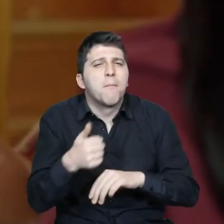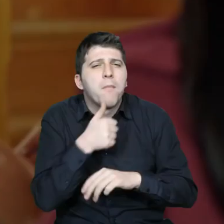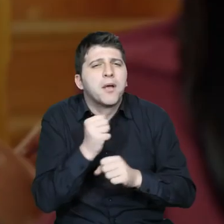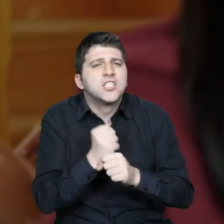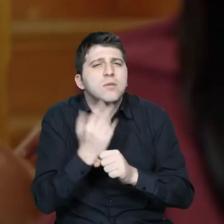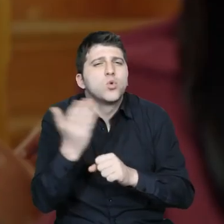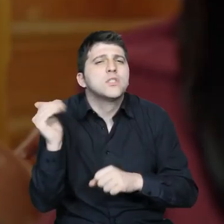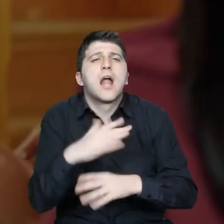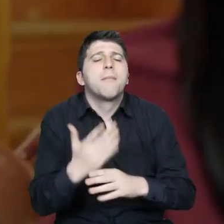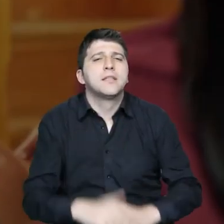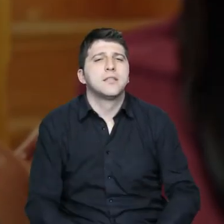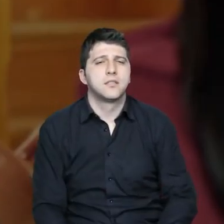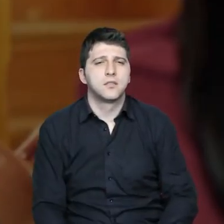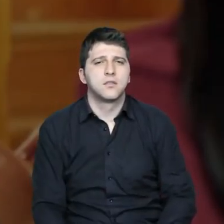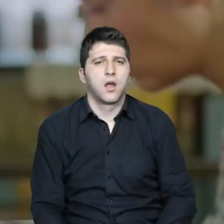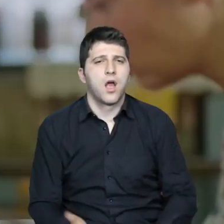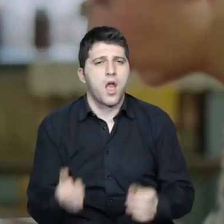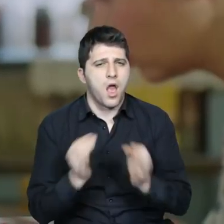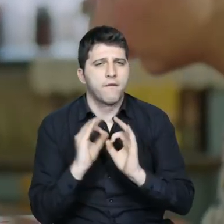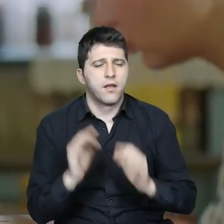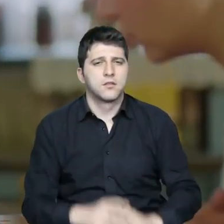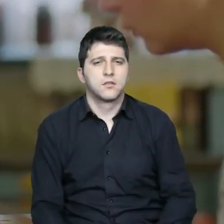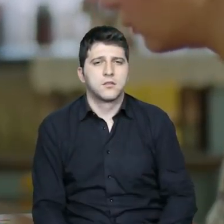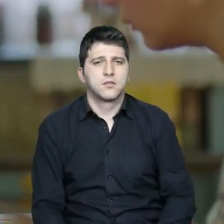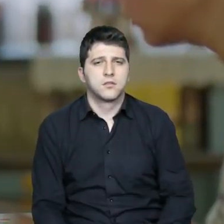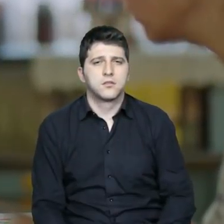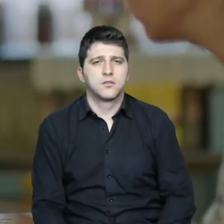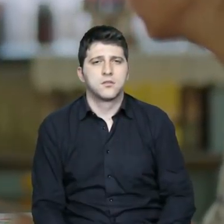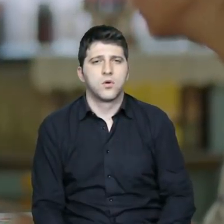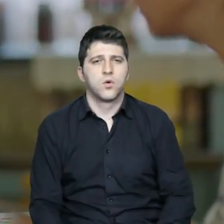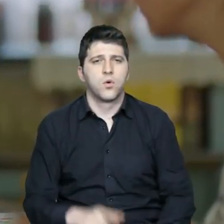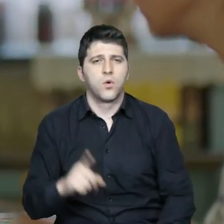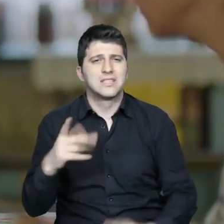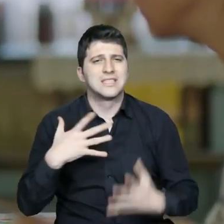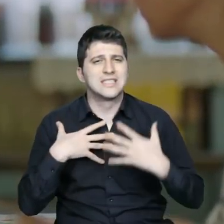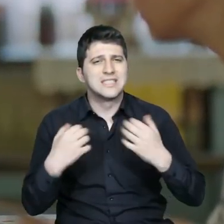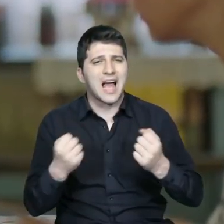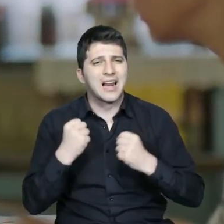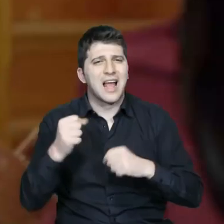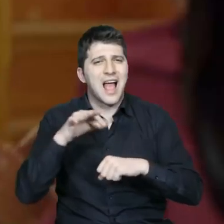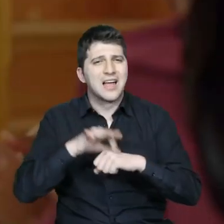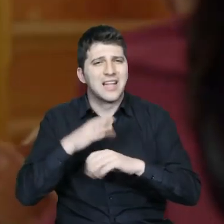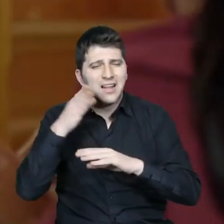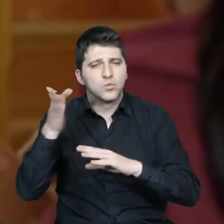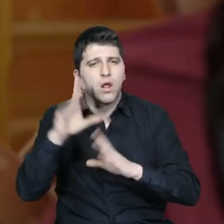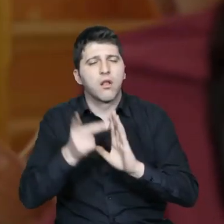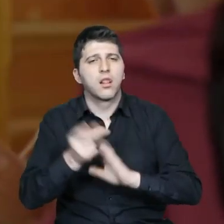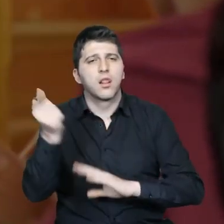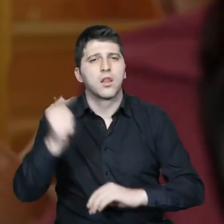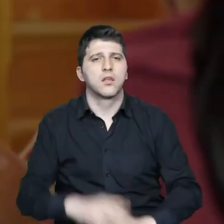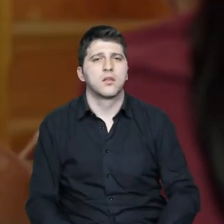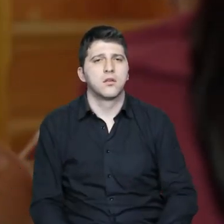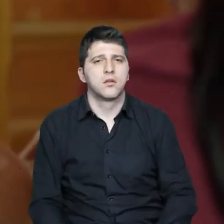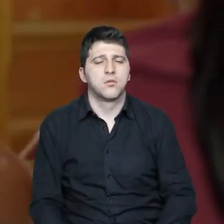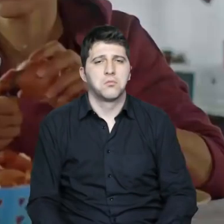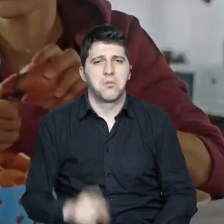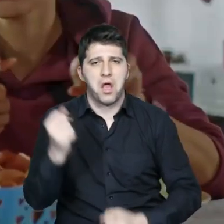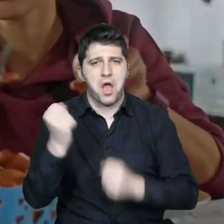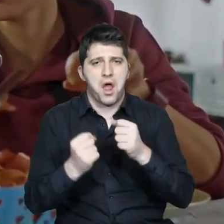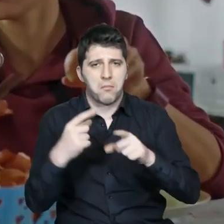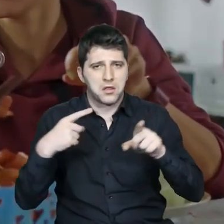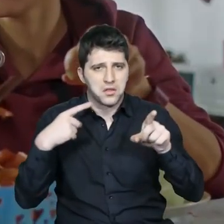olsuna gelmediler? Evet. Sağlık ocağında da arkamızdaydılar sonra uçup gittiler. Urul abinin arabasını takip ettiler